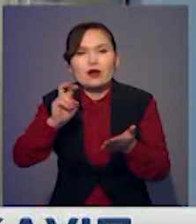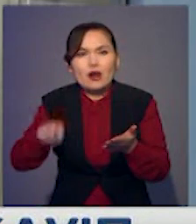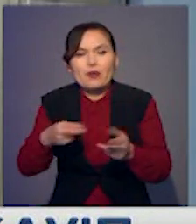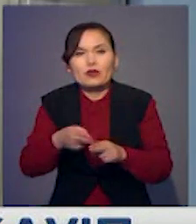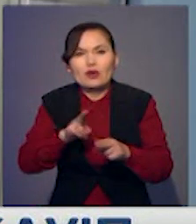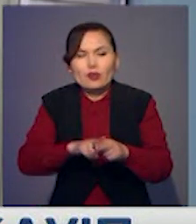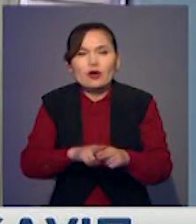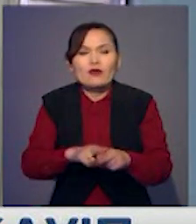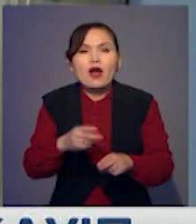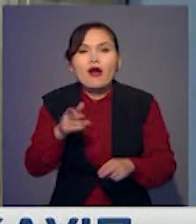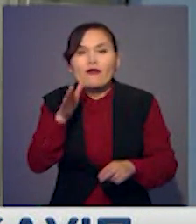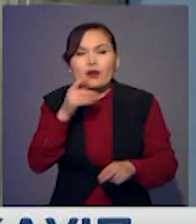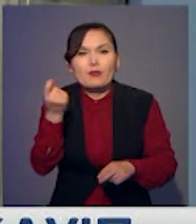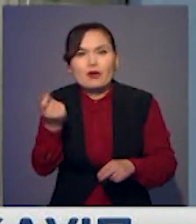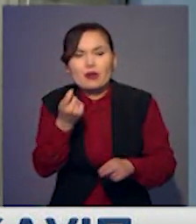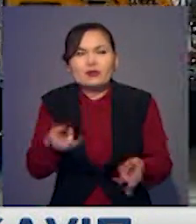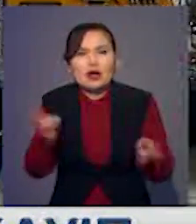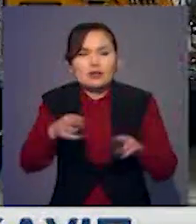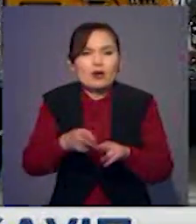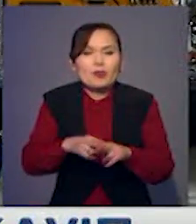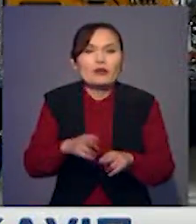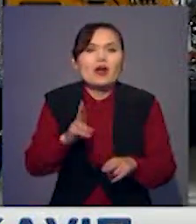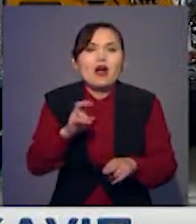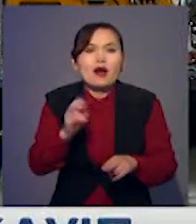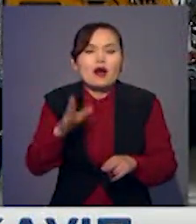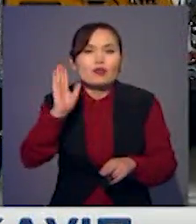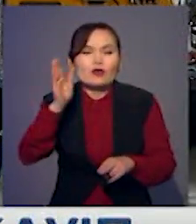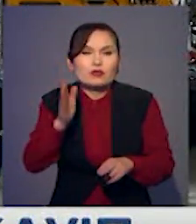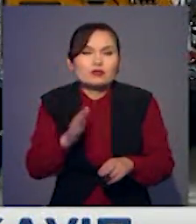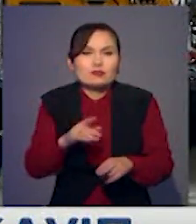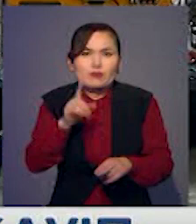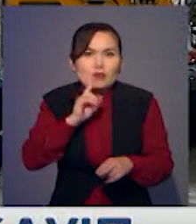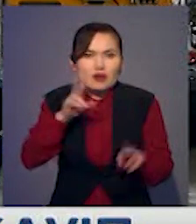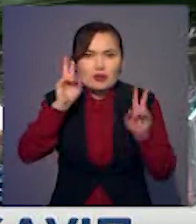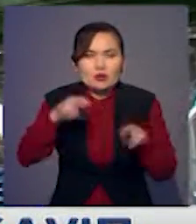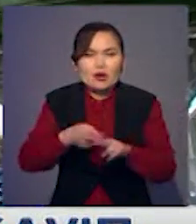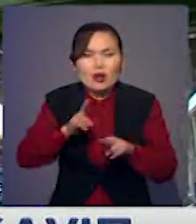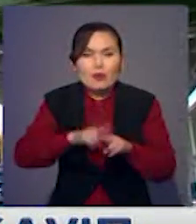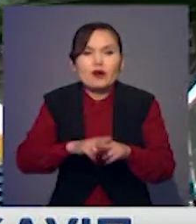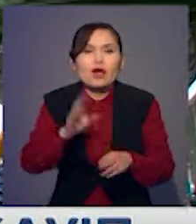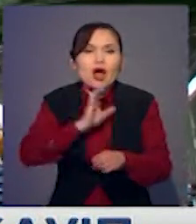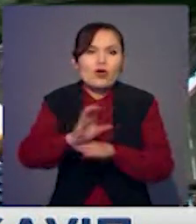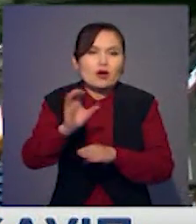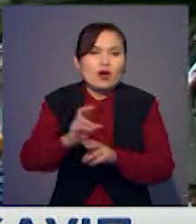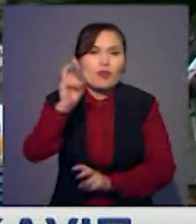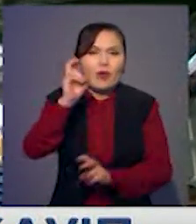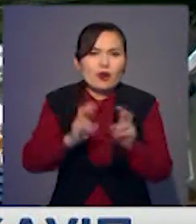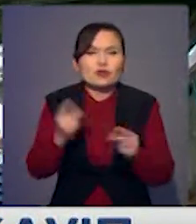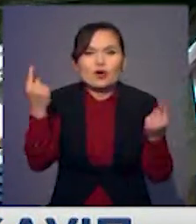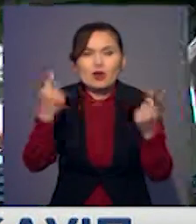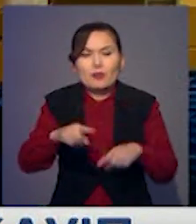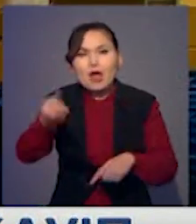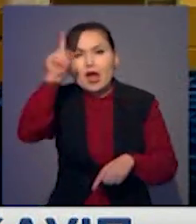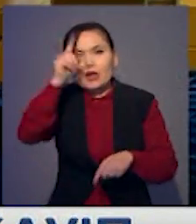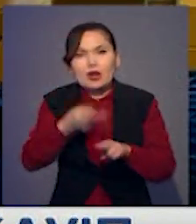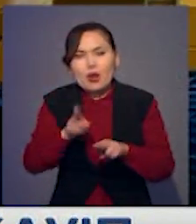аз уақыт қалған. Алайда үрдістің қалай жүзеге асатыны белгісіз. Келісім жасалмаған жағдайда экспорт күрт тоқтап қалуы мүмкін. Ал